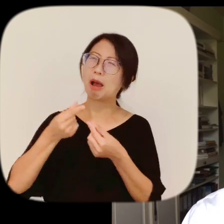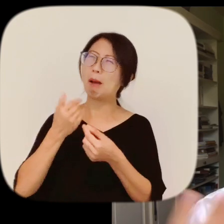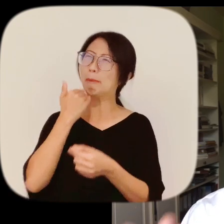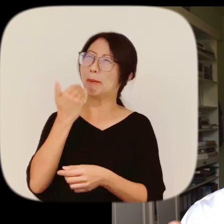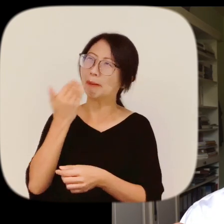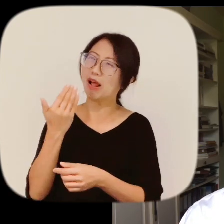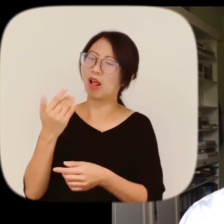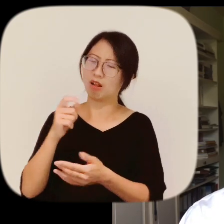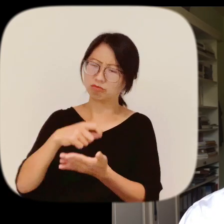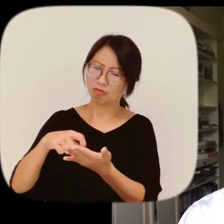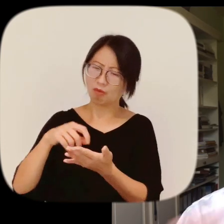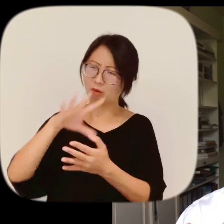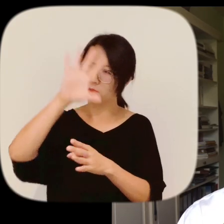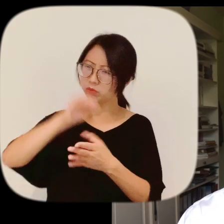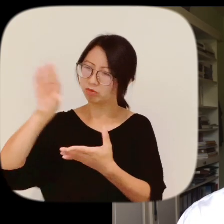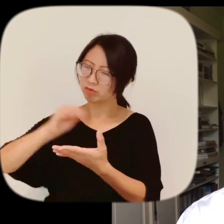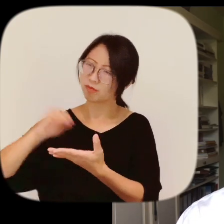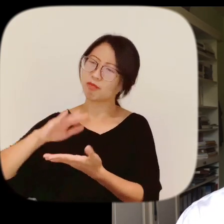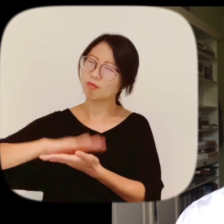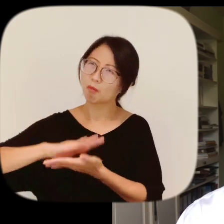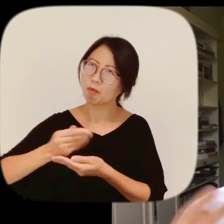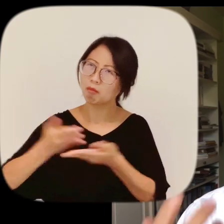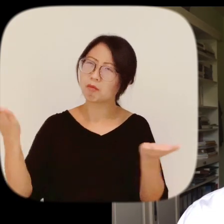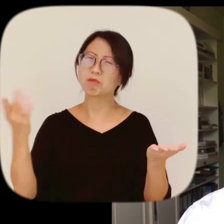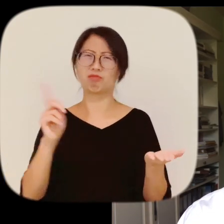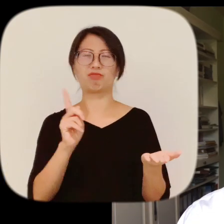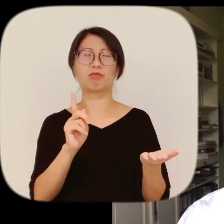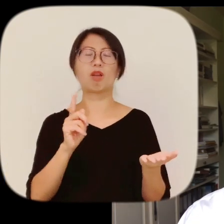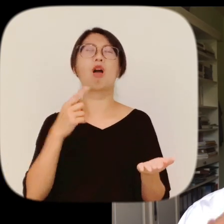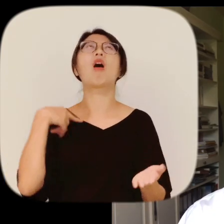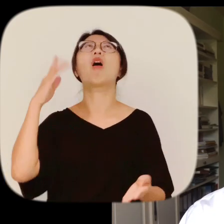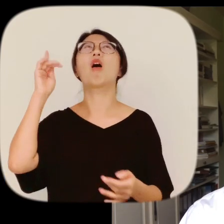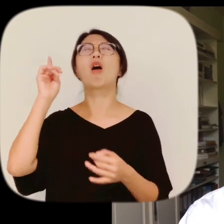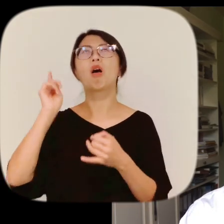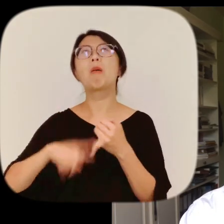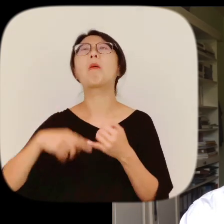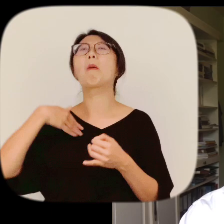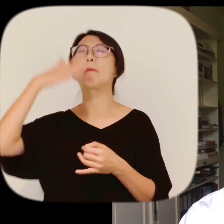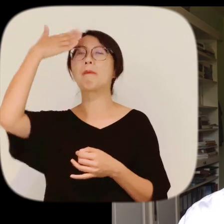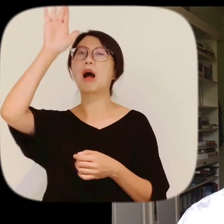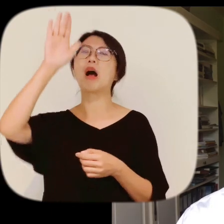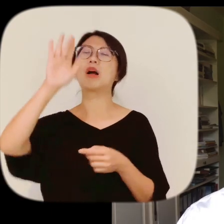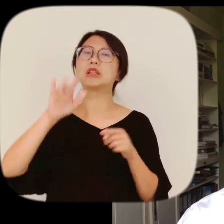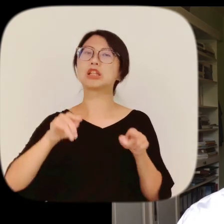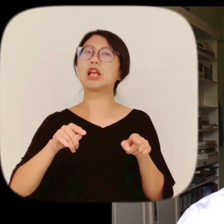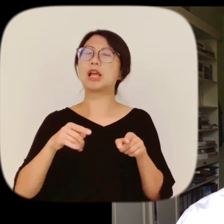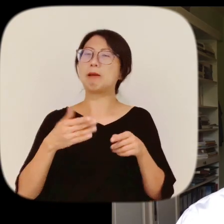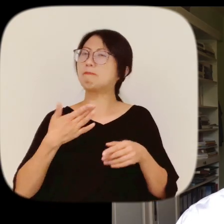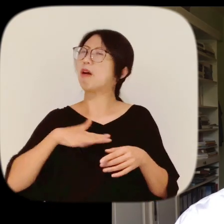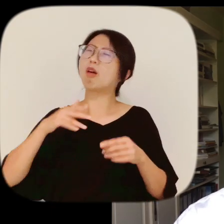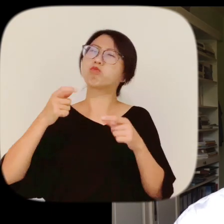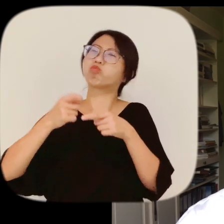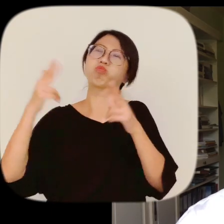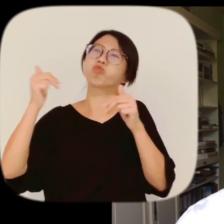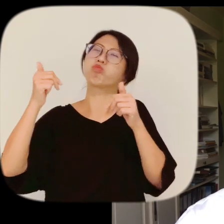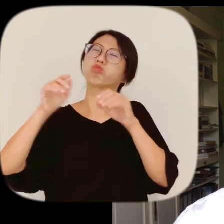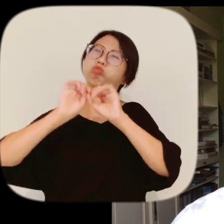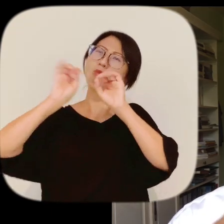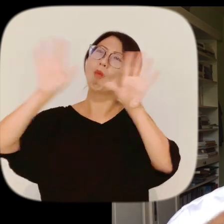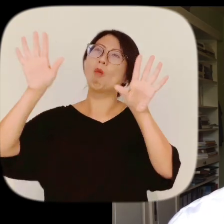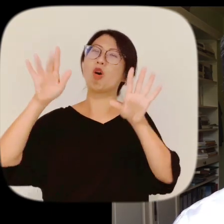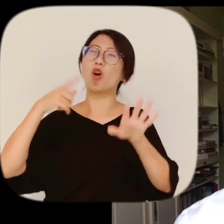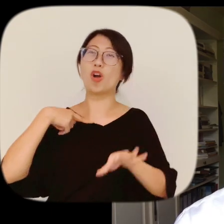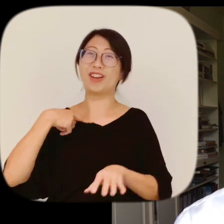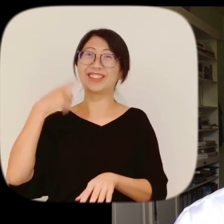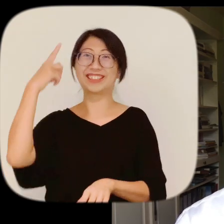念在人的面前呢后来想一想他经常都叫人家要生活在真诚里面呢他就不怕告诉你听喂其实